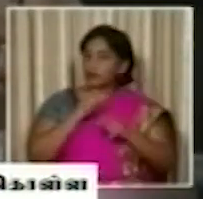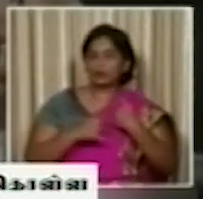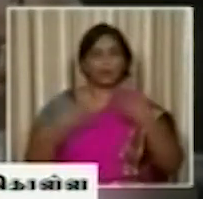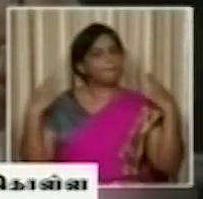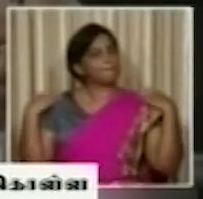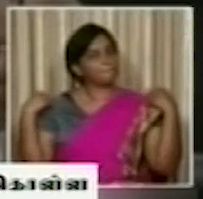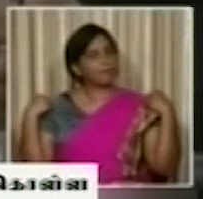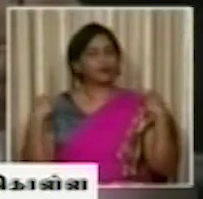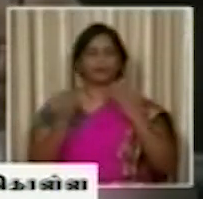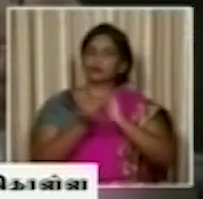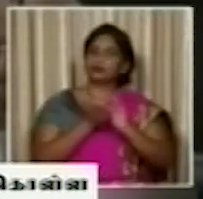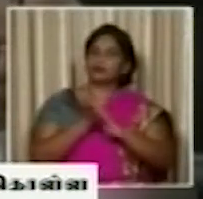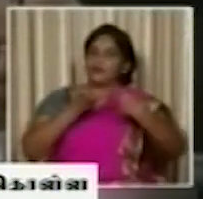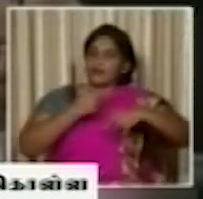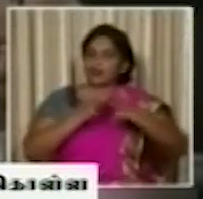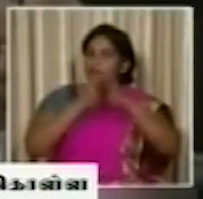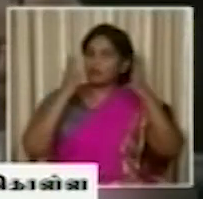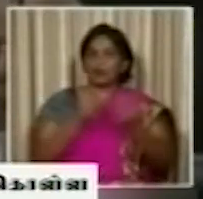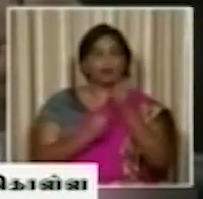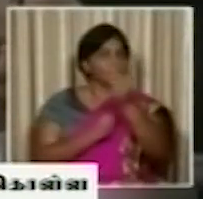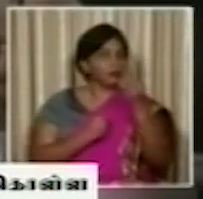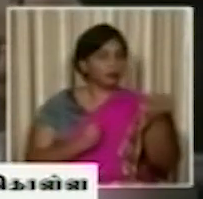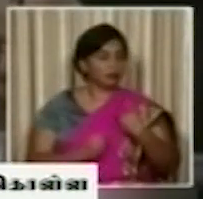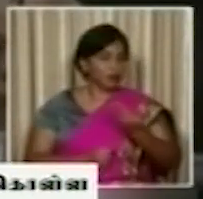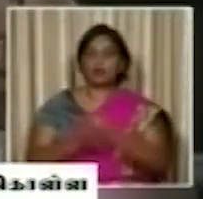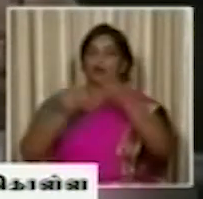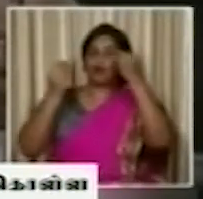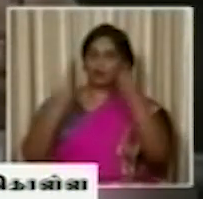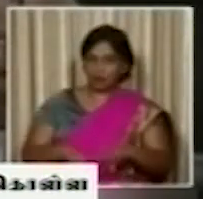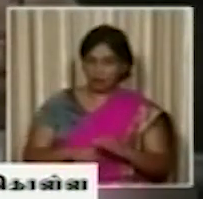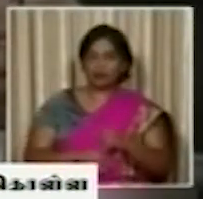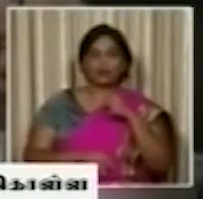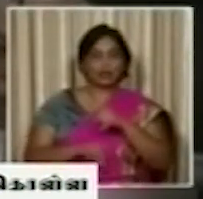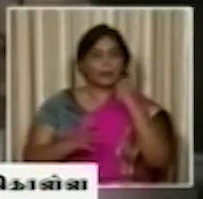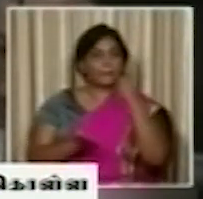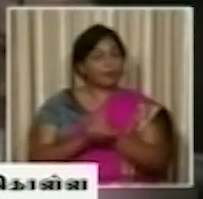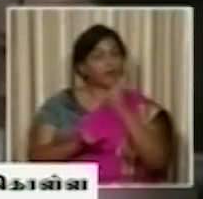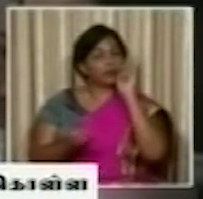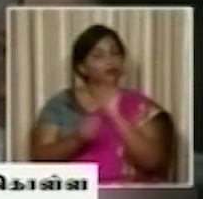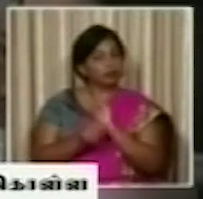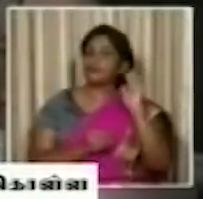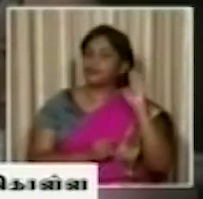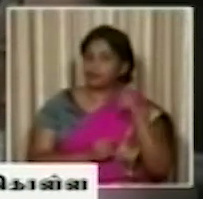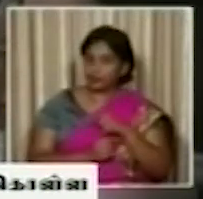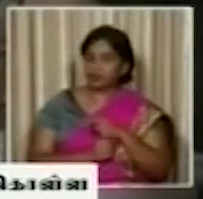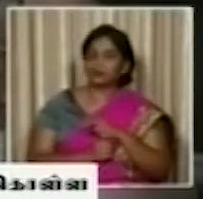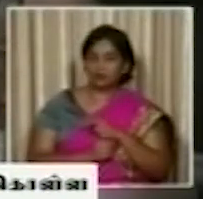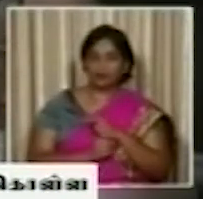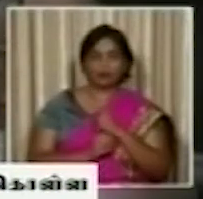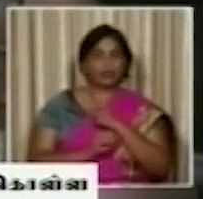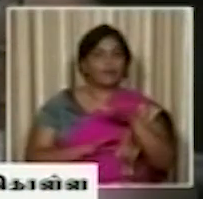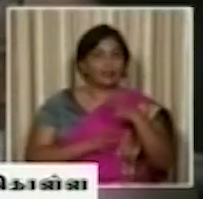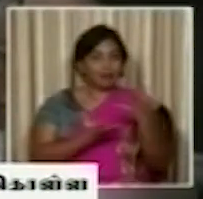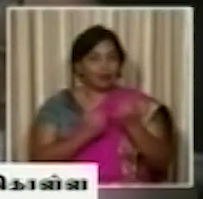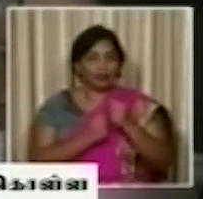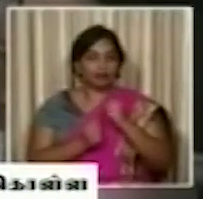உபகரணங்கள், சுகாதார உபகரணங்கள், மருந்து உள்ளிட்ட பொருட்களுக்கு வெட்வரி விலக்களிக்க எதிர்பார்த்துள்ளோம். எதிர்காலத்தில் வெட்வரியை குறைக்கவும் முடியும்.